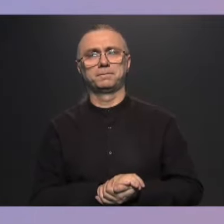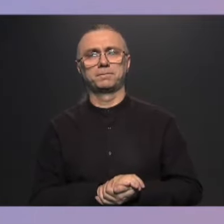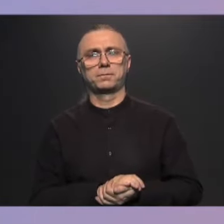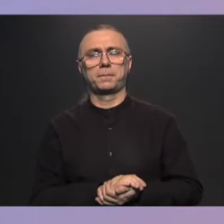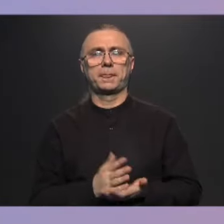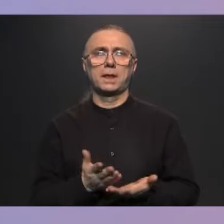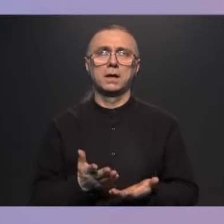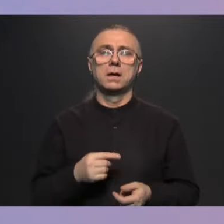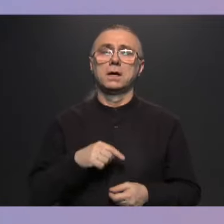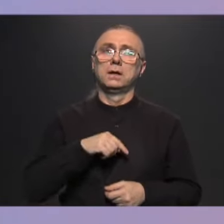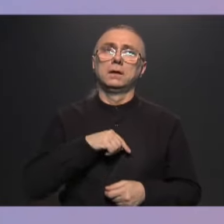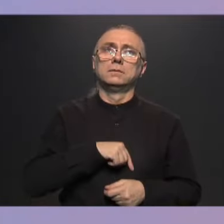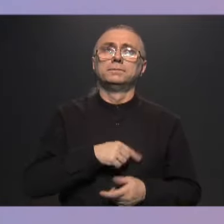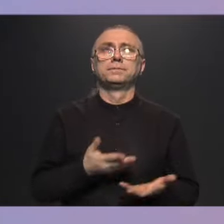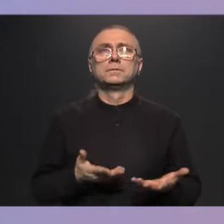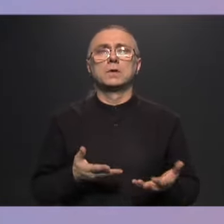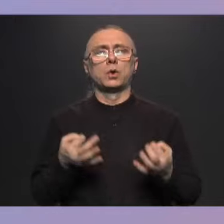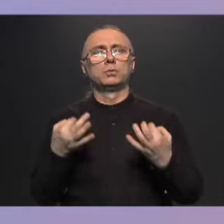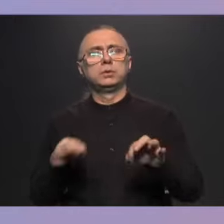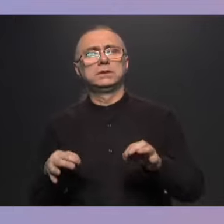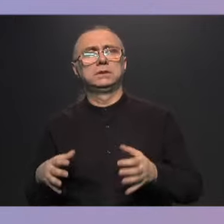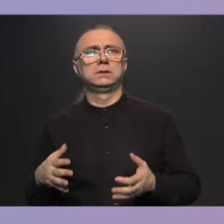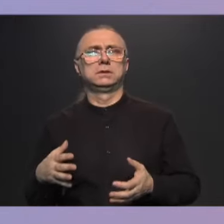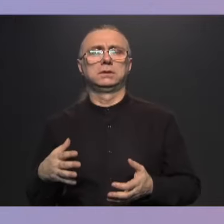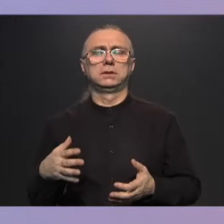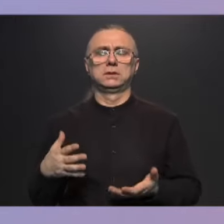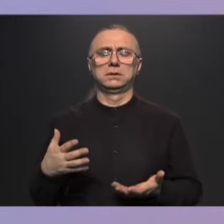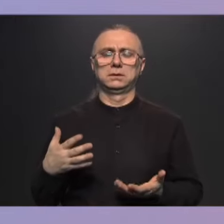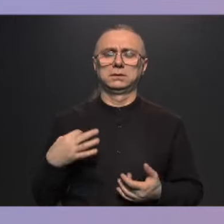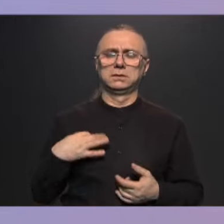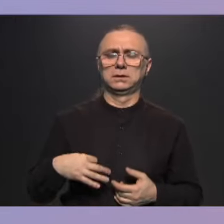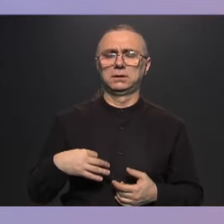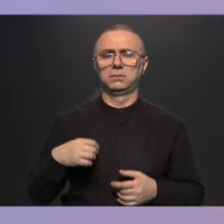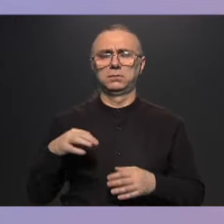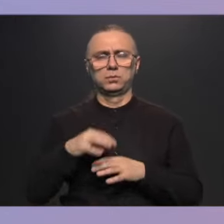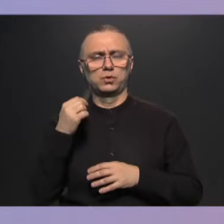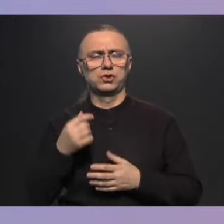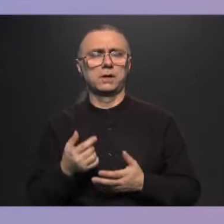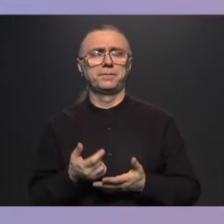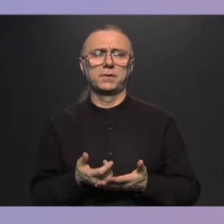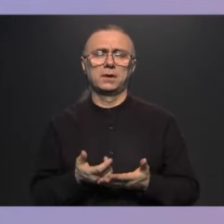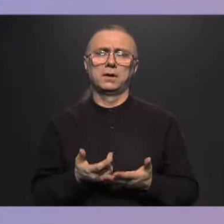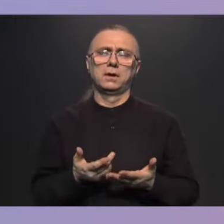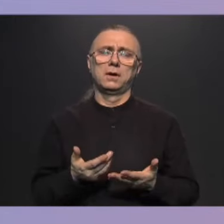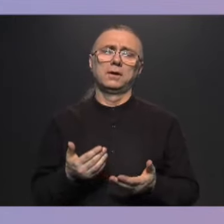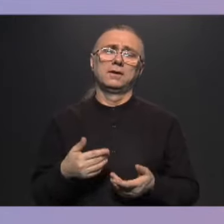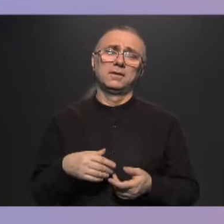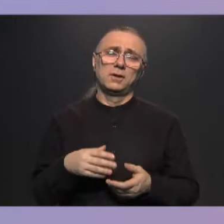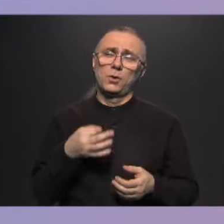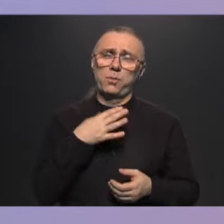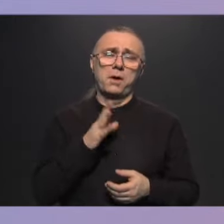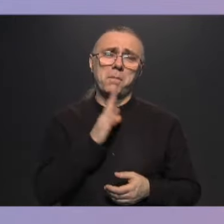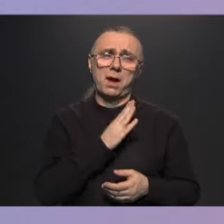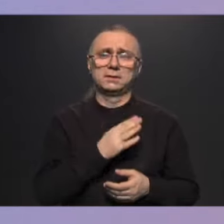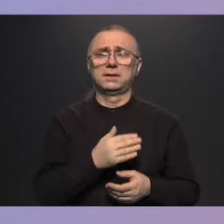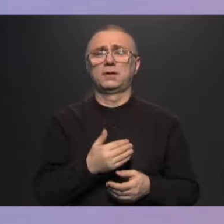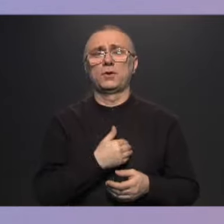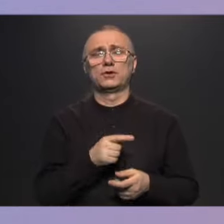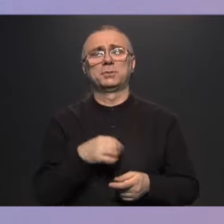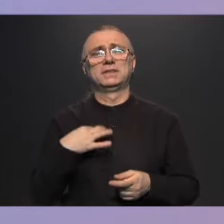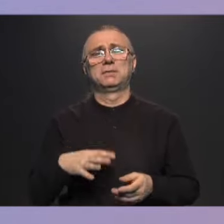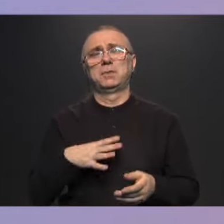отпустить, не отпустить, хотелось бы, чтобы дома, хотелось бы, наверное, любой матери. Но надо сказать